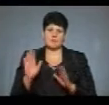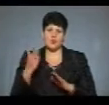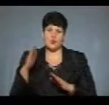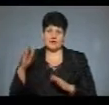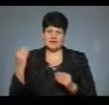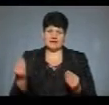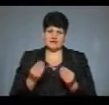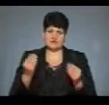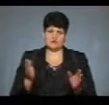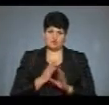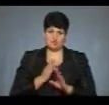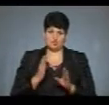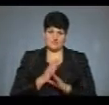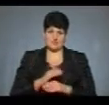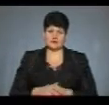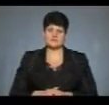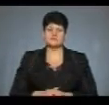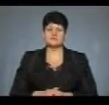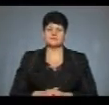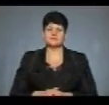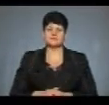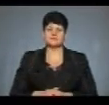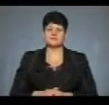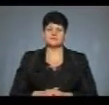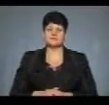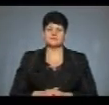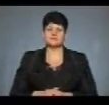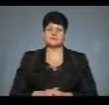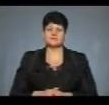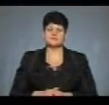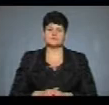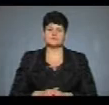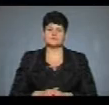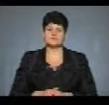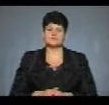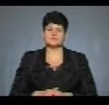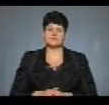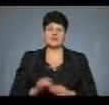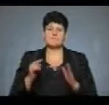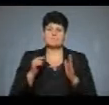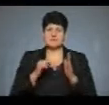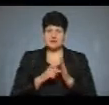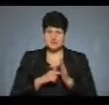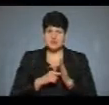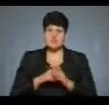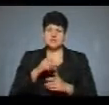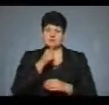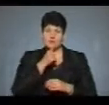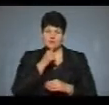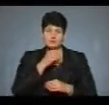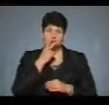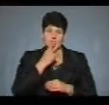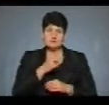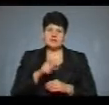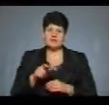Нам не добре тут. Мета, перш за все, спробувати і показати